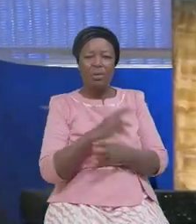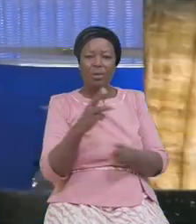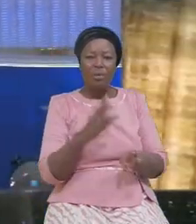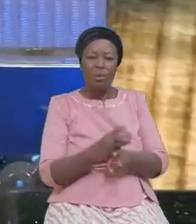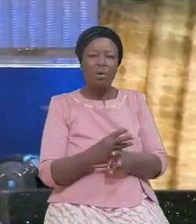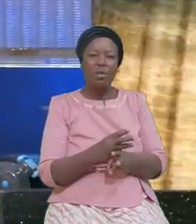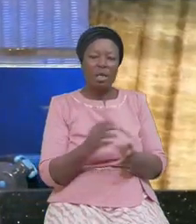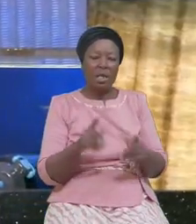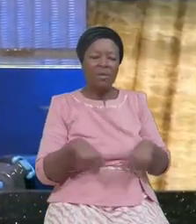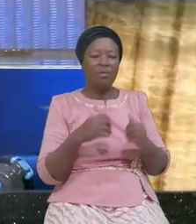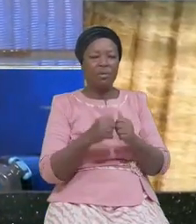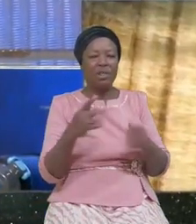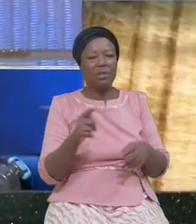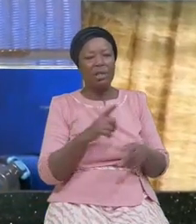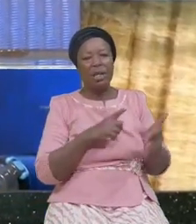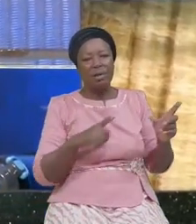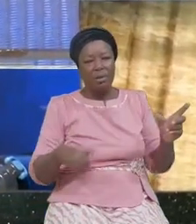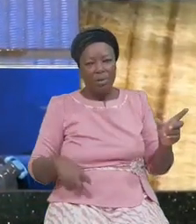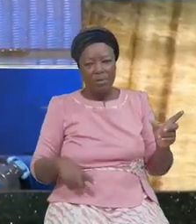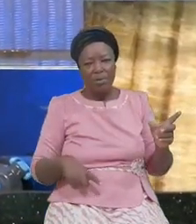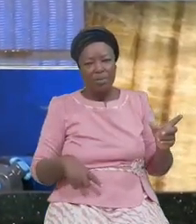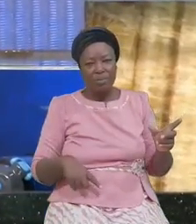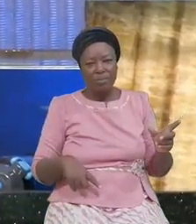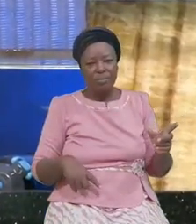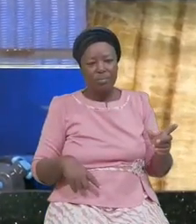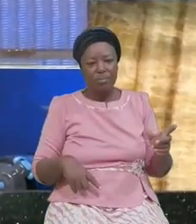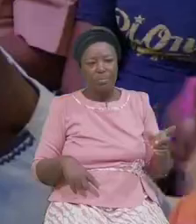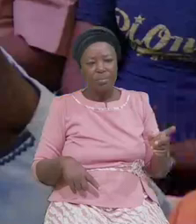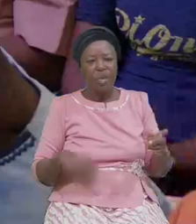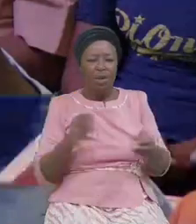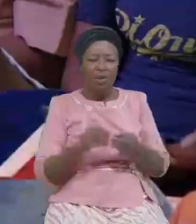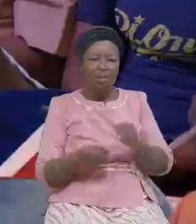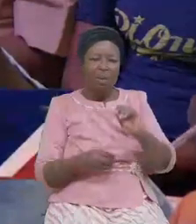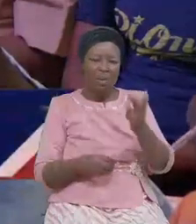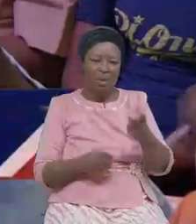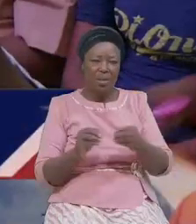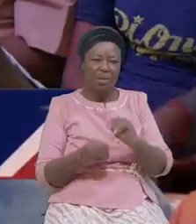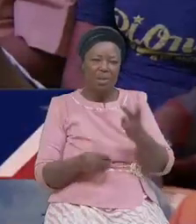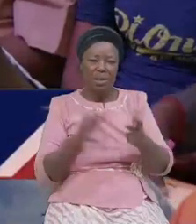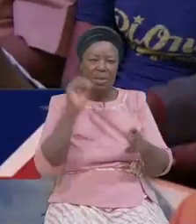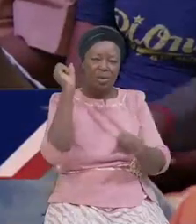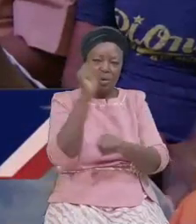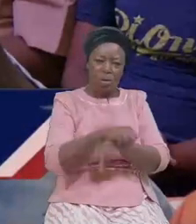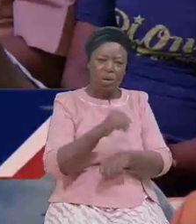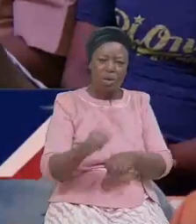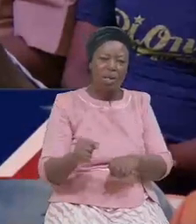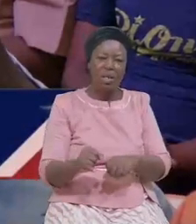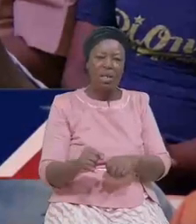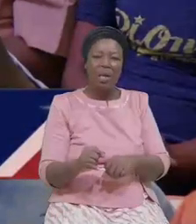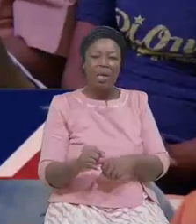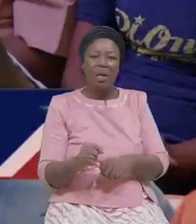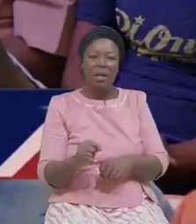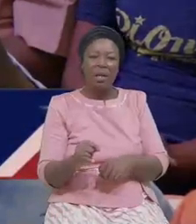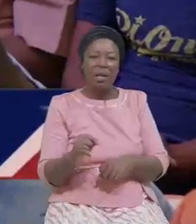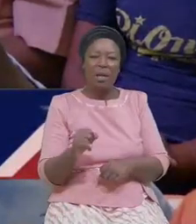devez revenir sur les traces de la parole. Le petit point 3, c'est l'arme de conquête dans la bataille